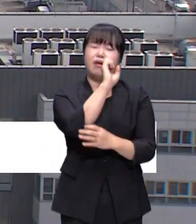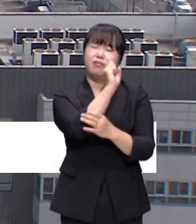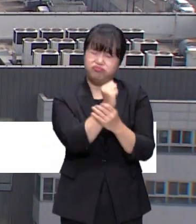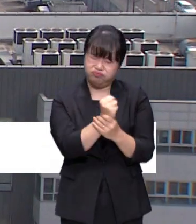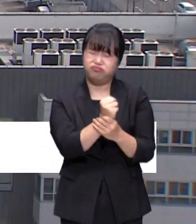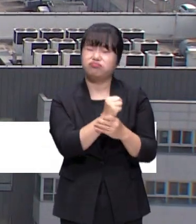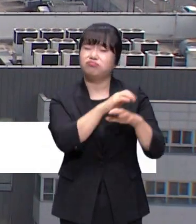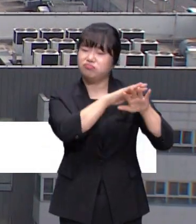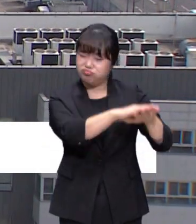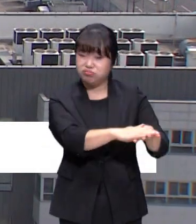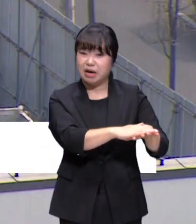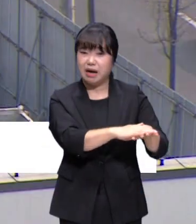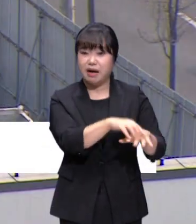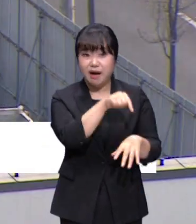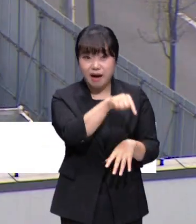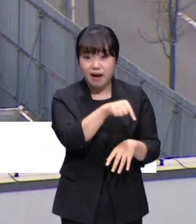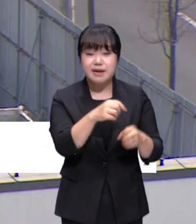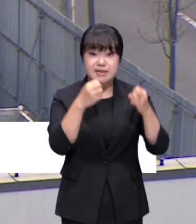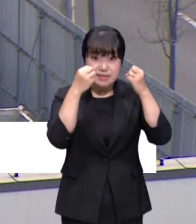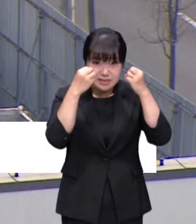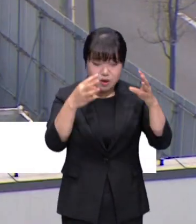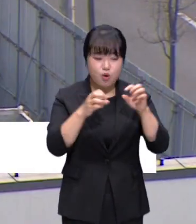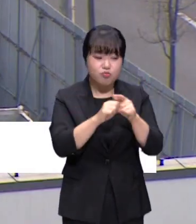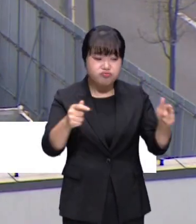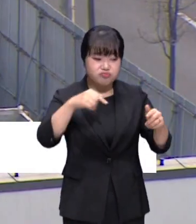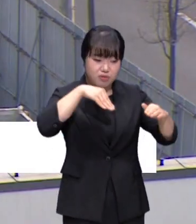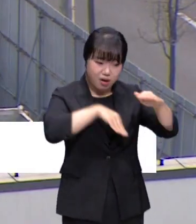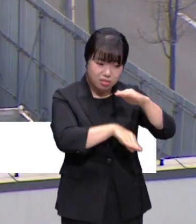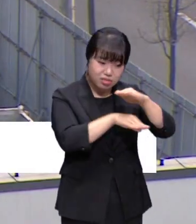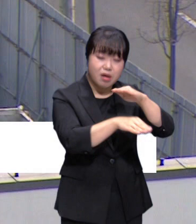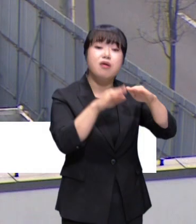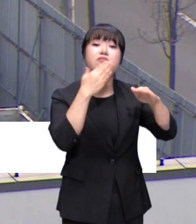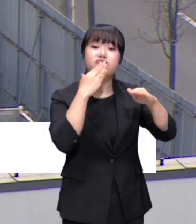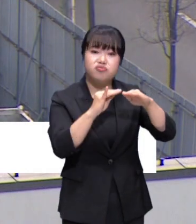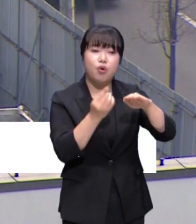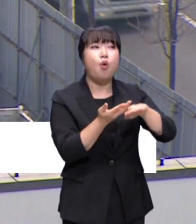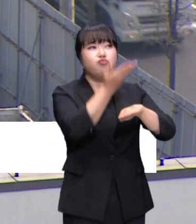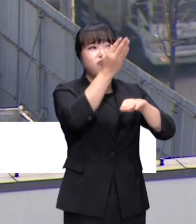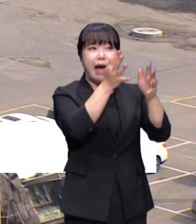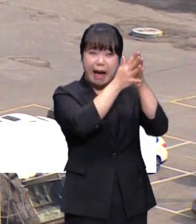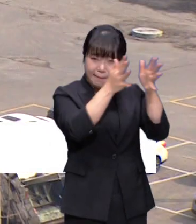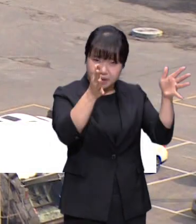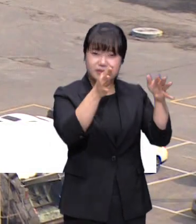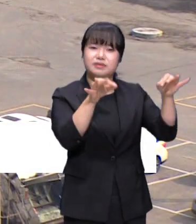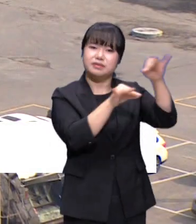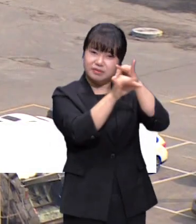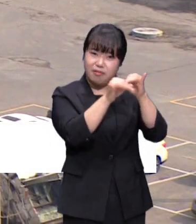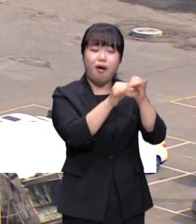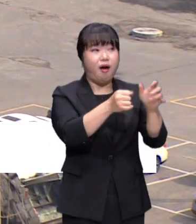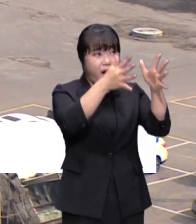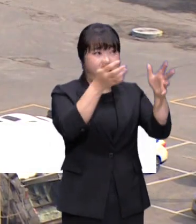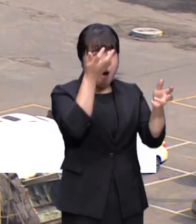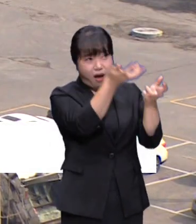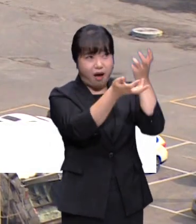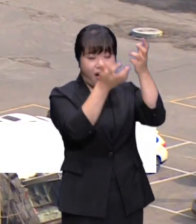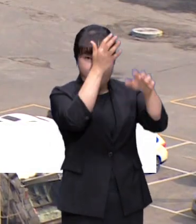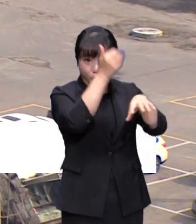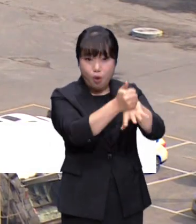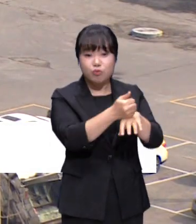장안동 물류터미널 부지에 물류시설뿐 아니라 아파트와 오피스텔, 쇼핑몰 등이 들어서게 되면